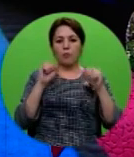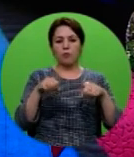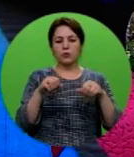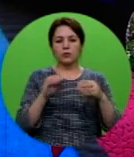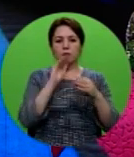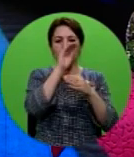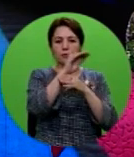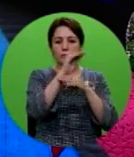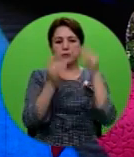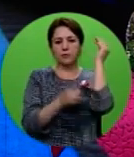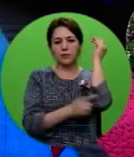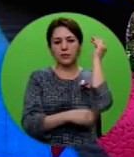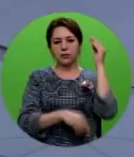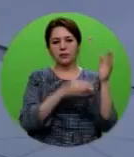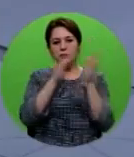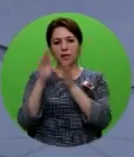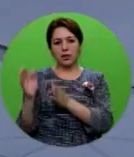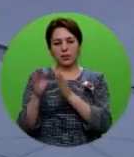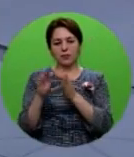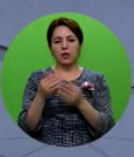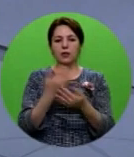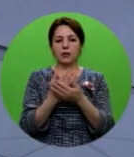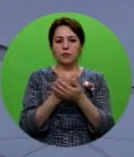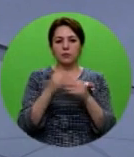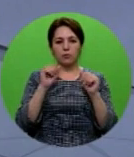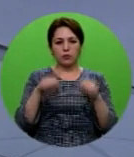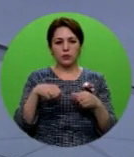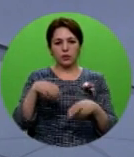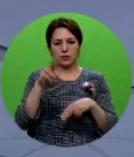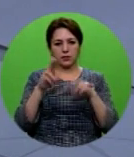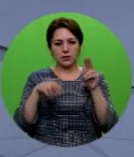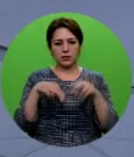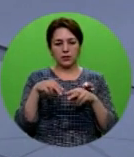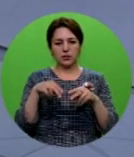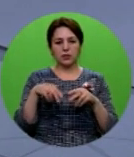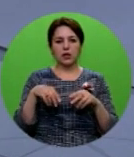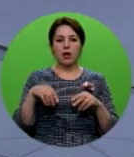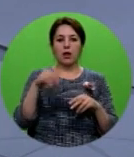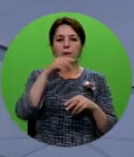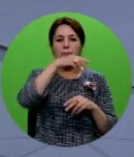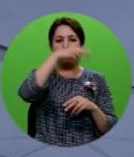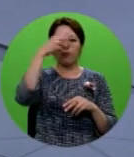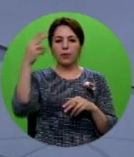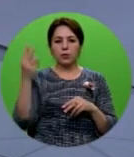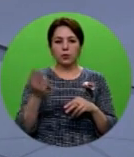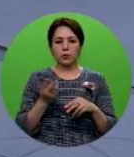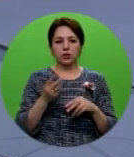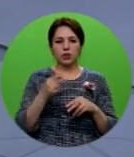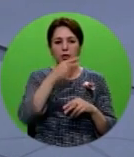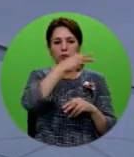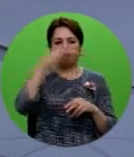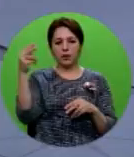этапе. Например, можно раскрасить вот эти вот полосочки.